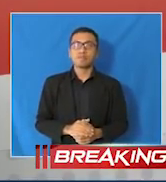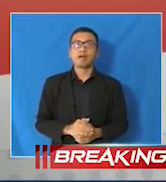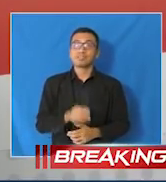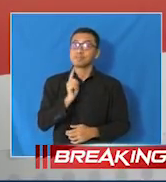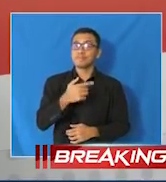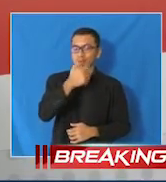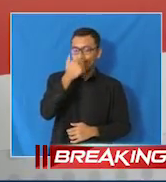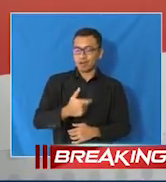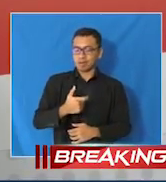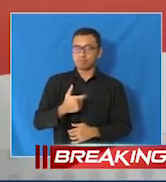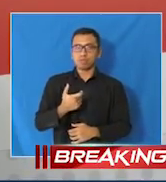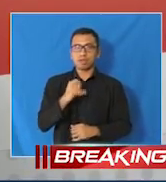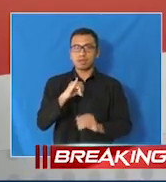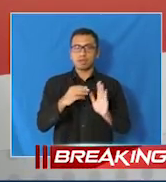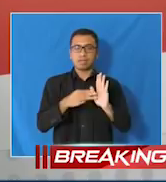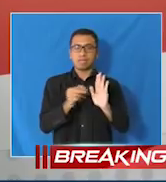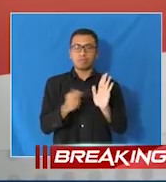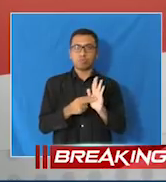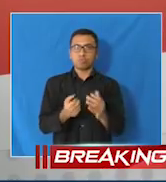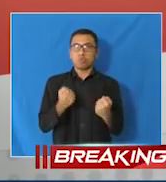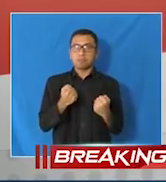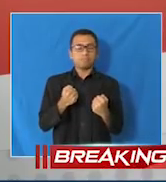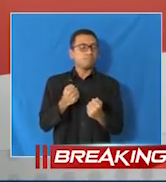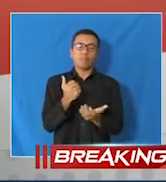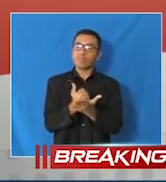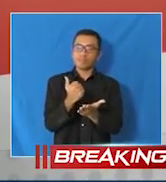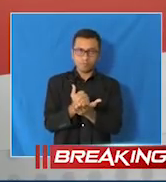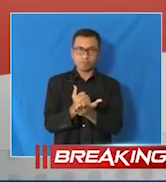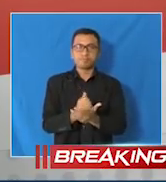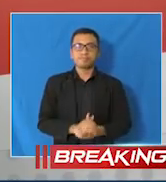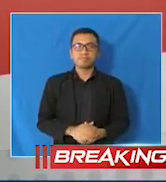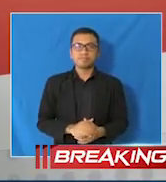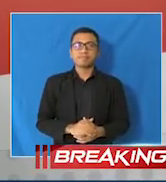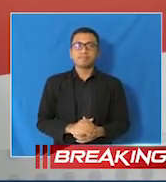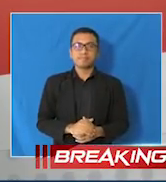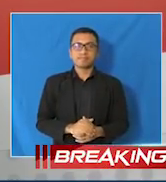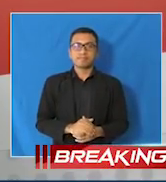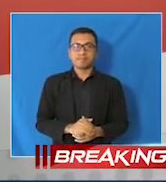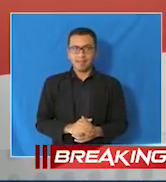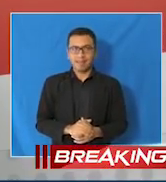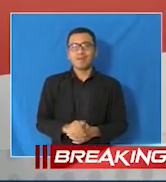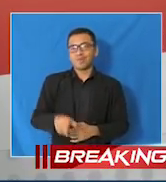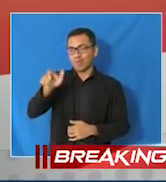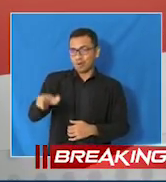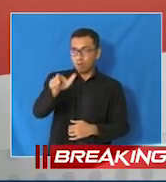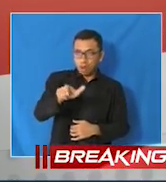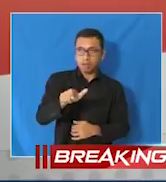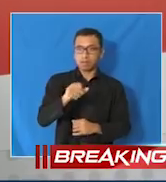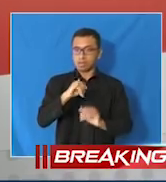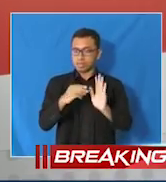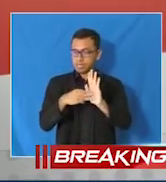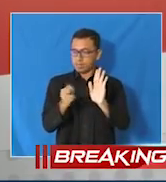tahan yang sama kita pahami Tidak semua orang memiliki imunitas yang sama